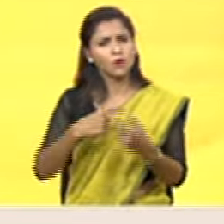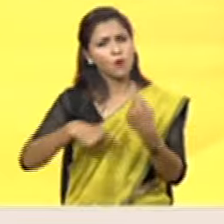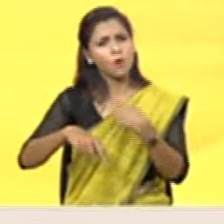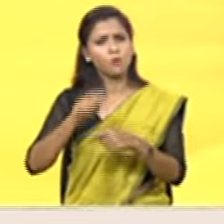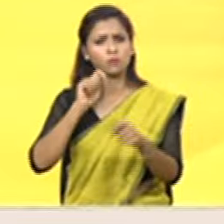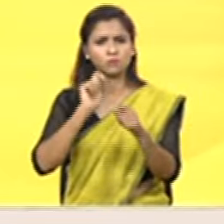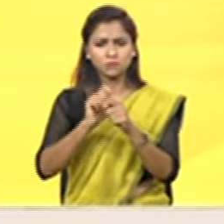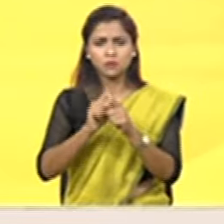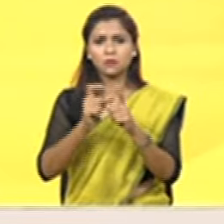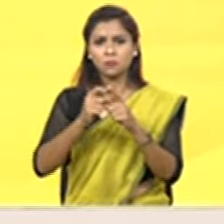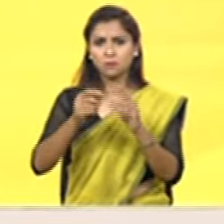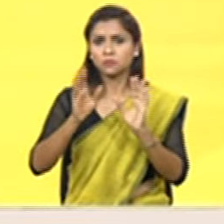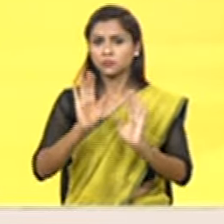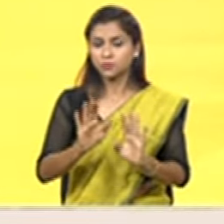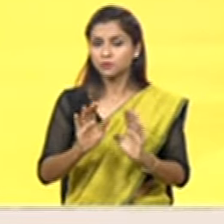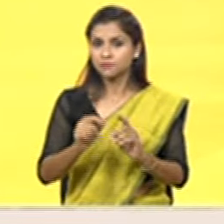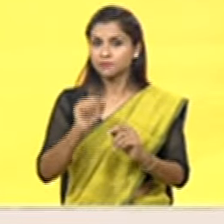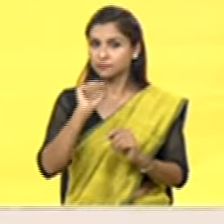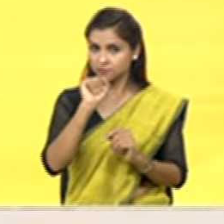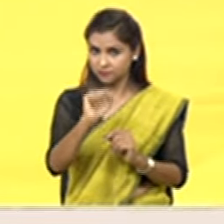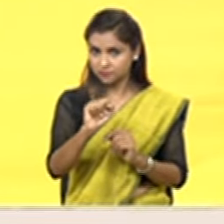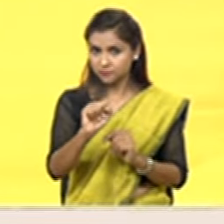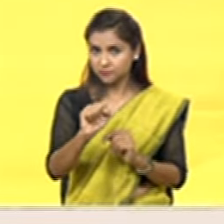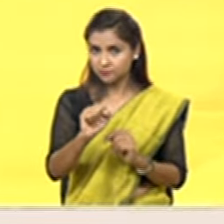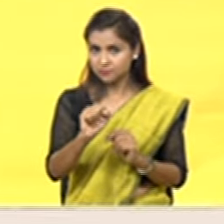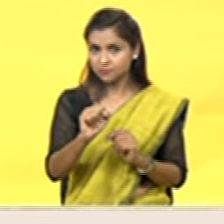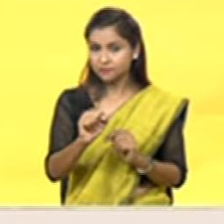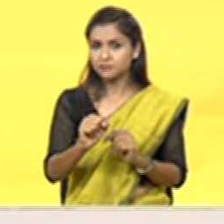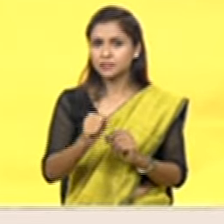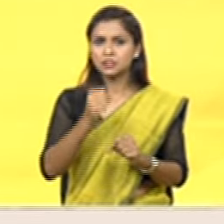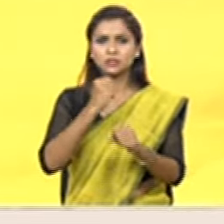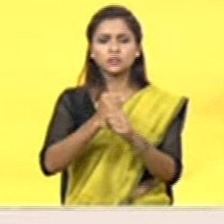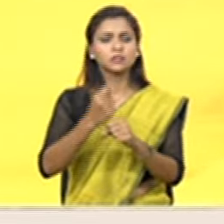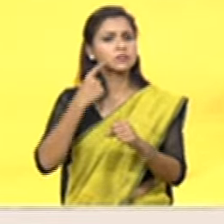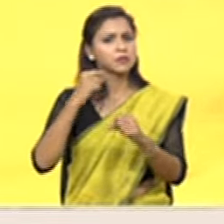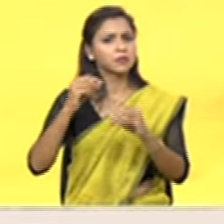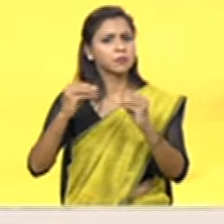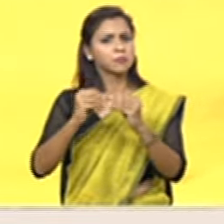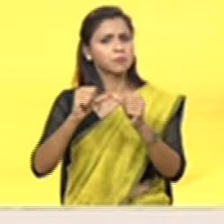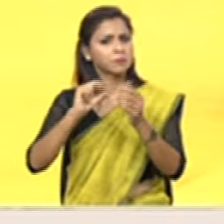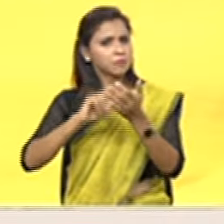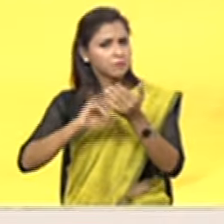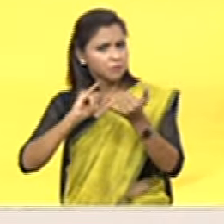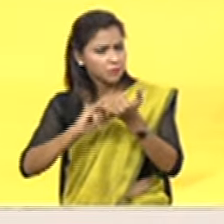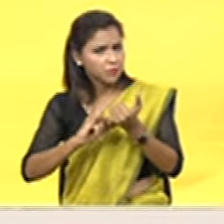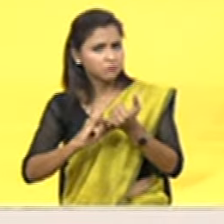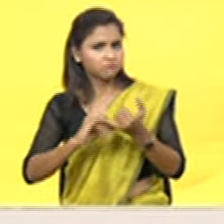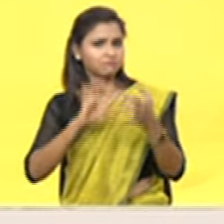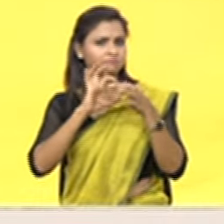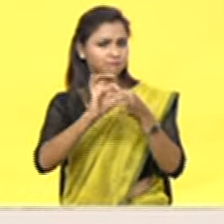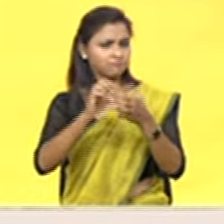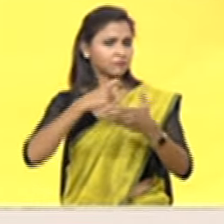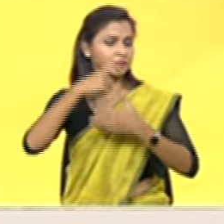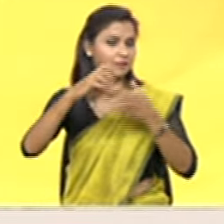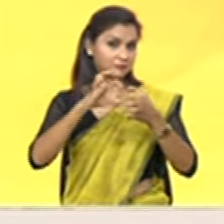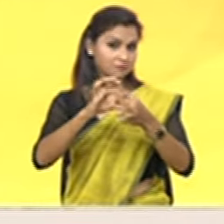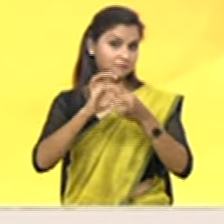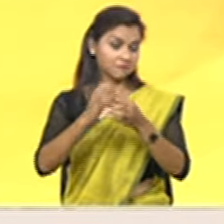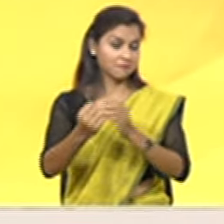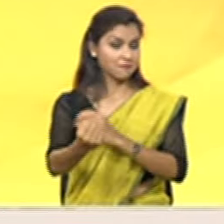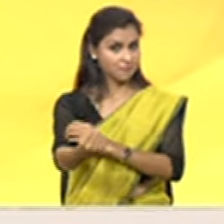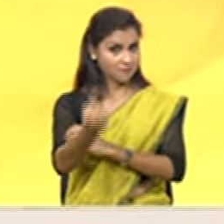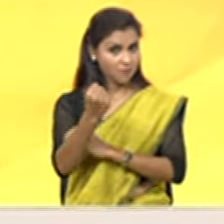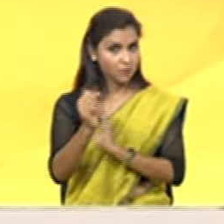काम किए जिससे गिवंस के साथ उनके रिश्ते और मजबूत हो